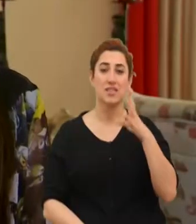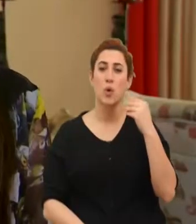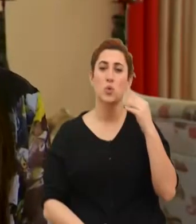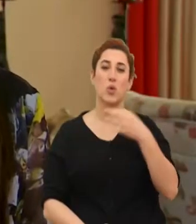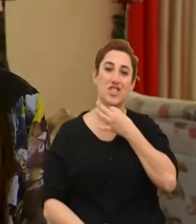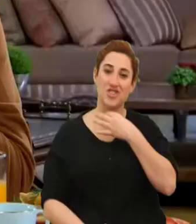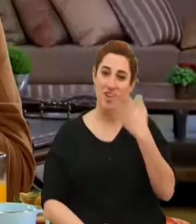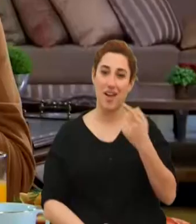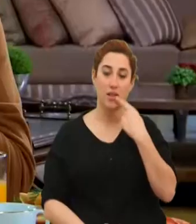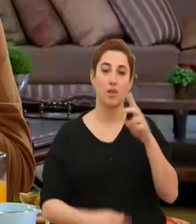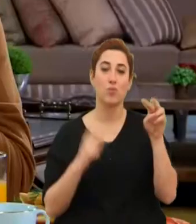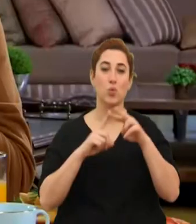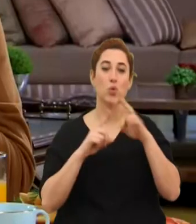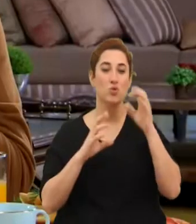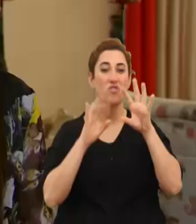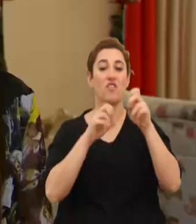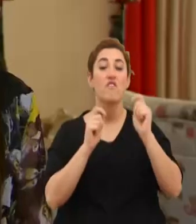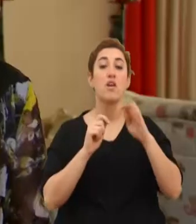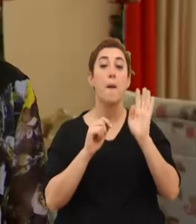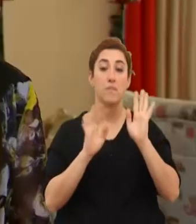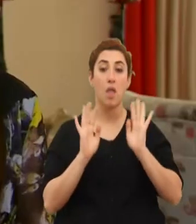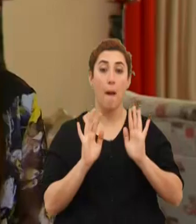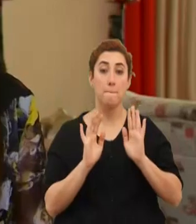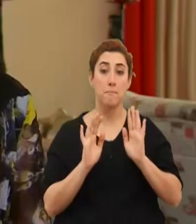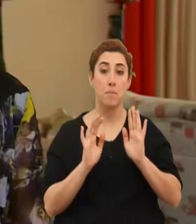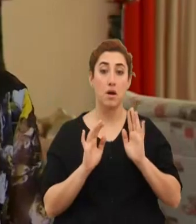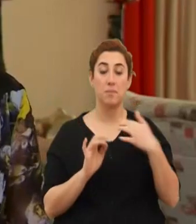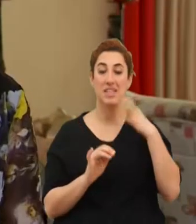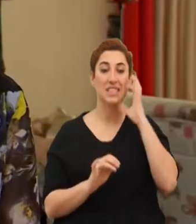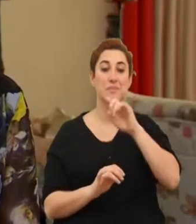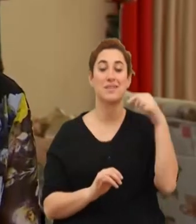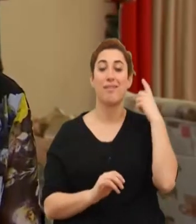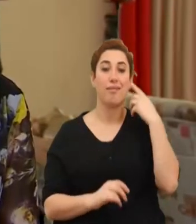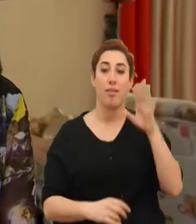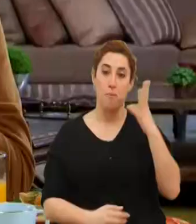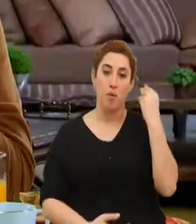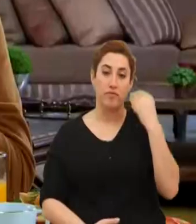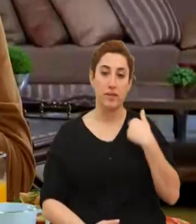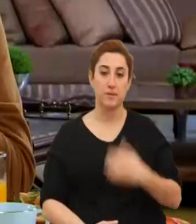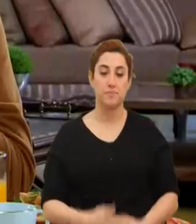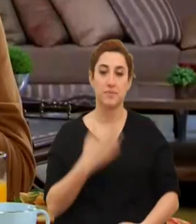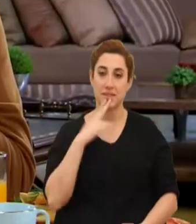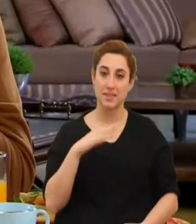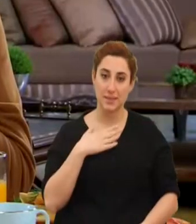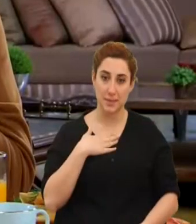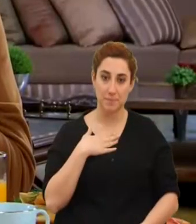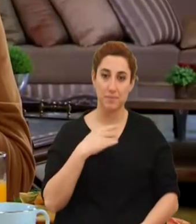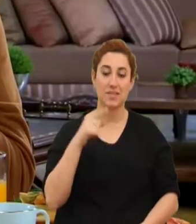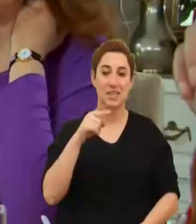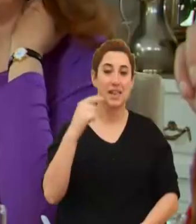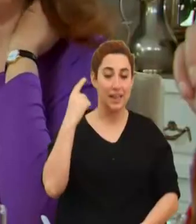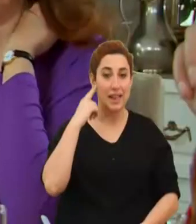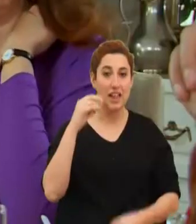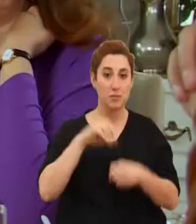Bu kadar rica ettim. Ya Nurhan'ın üstüne bu kadar gitmeyin ama beni kimse kale almıyor anlaşılan. Kızım, seni